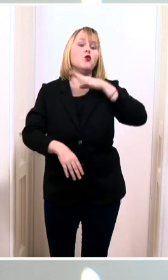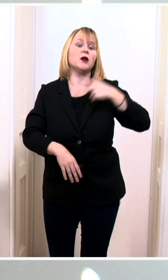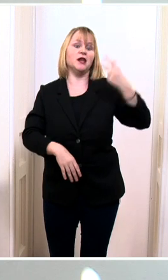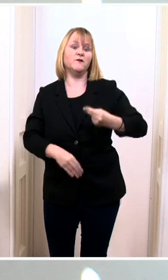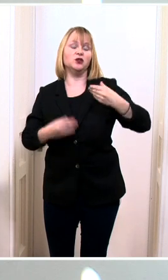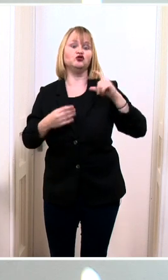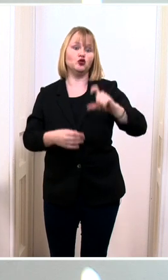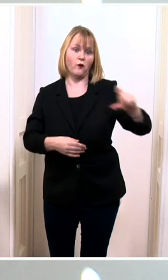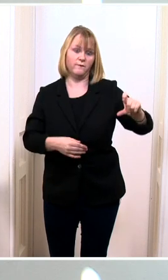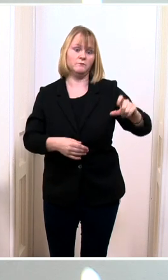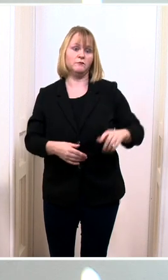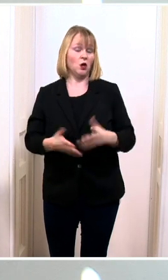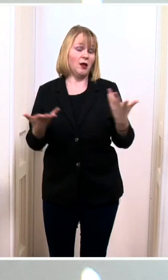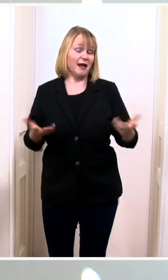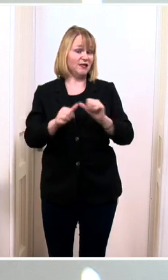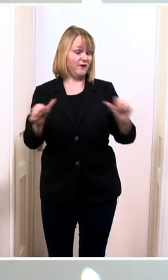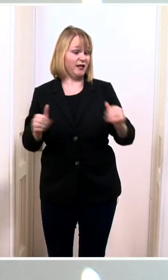Wie wird das Impfen von sich gehen?